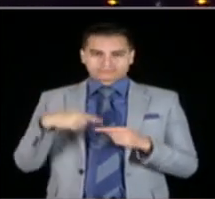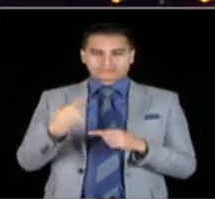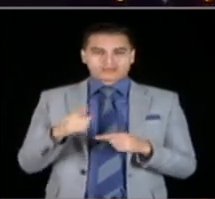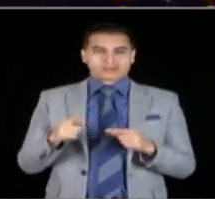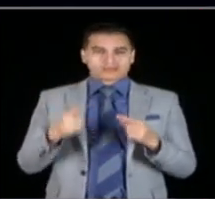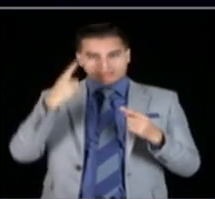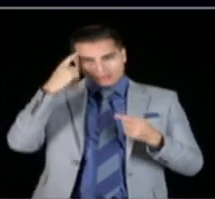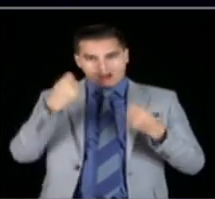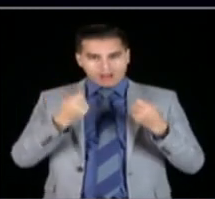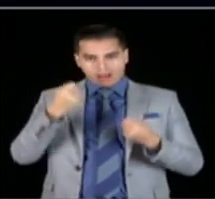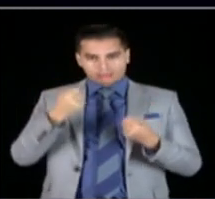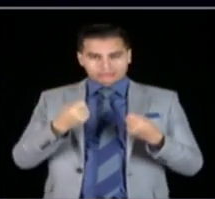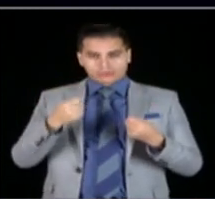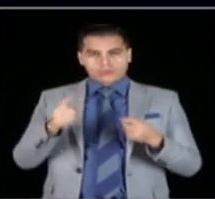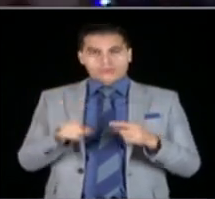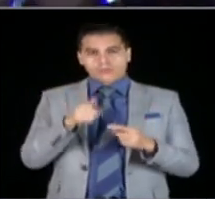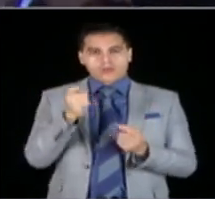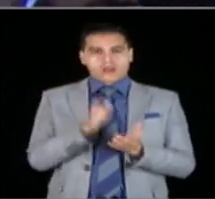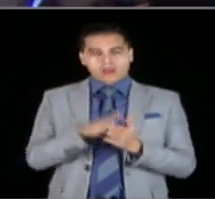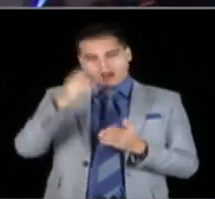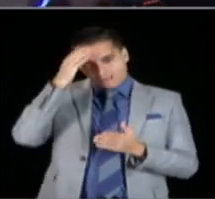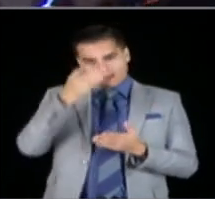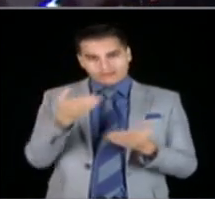فقرة تحت الضغط والعباقرة.